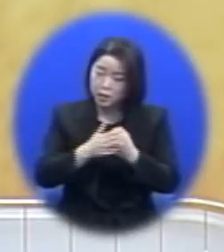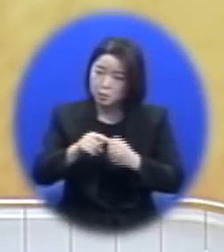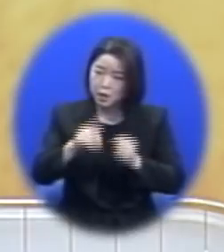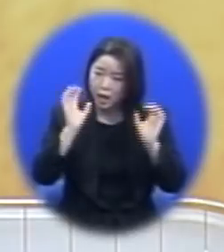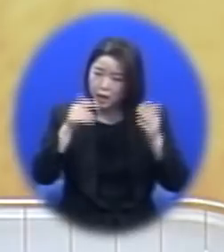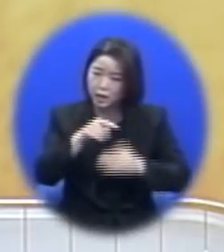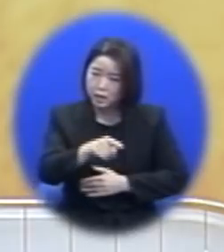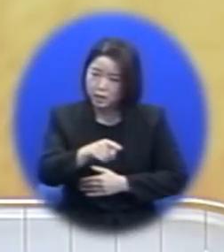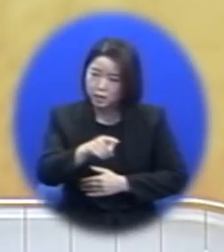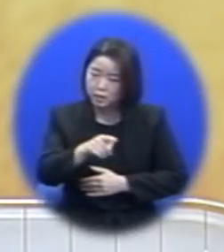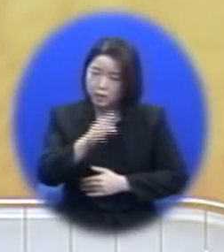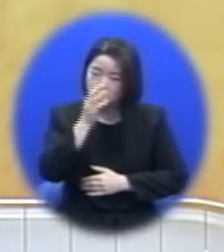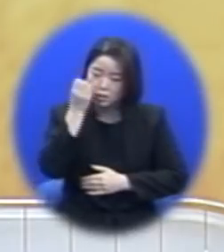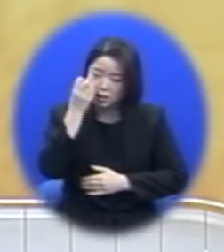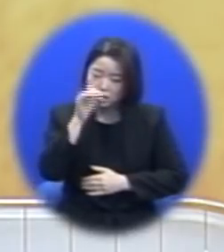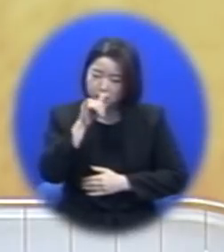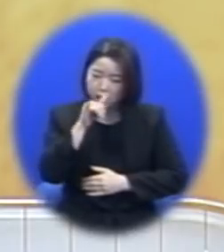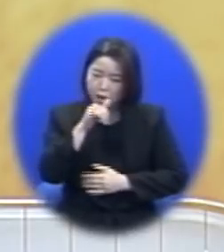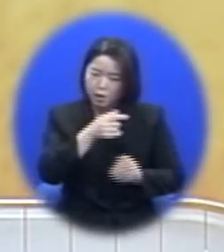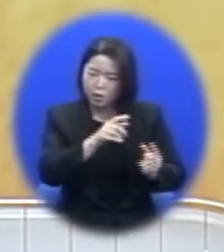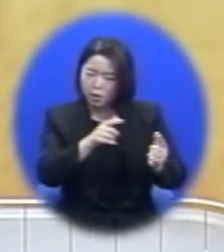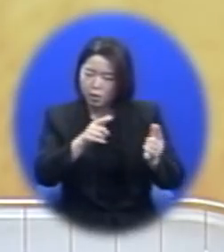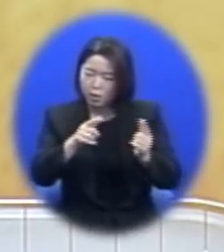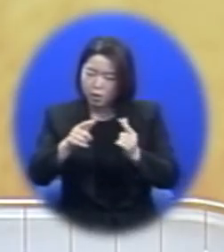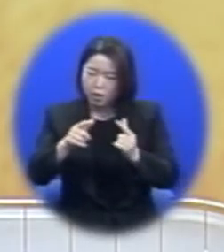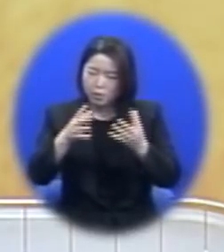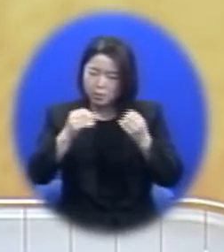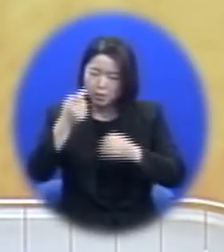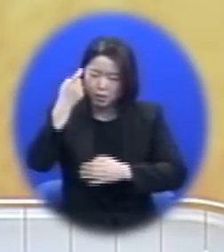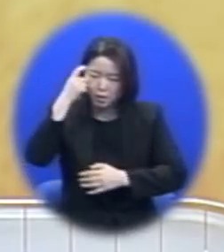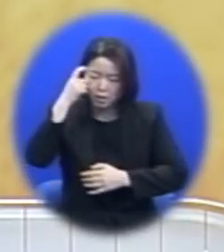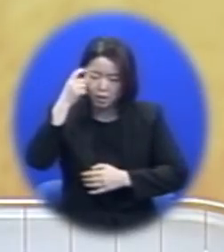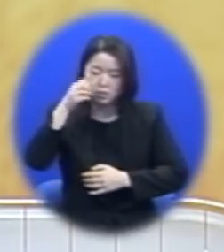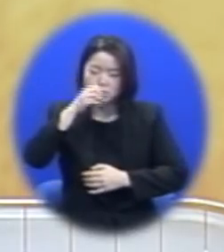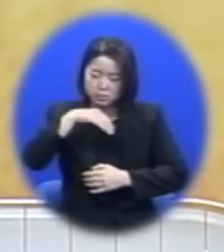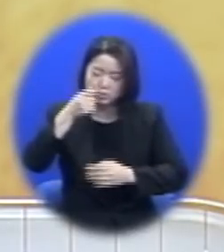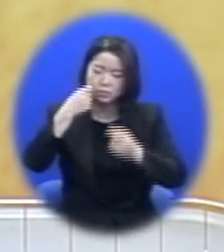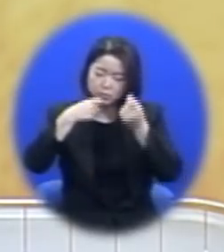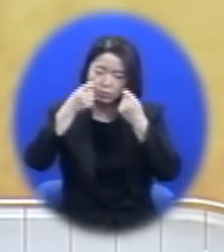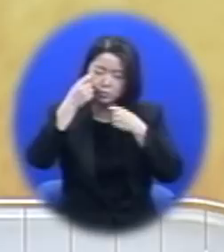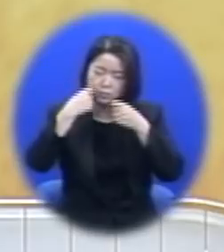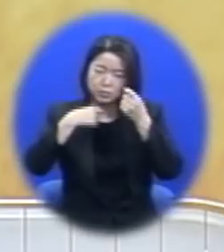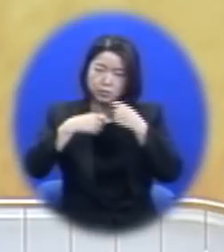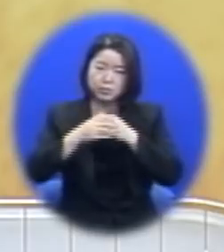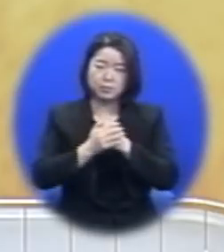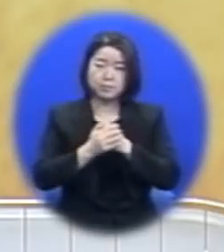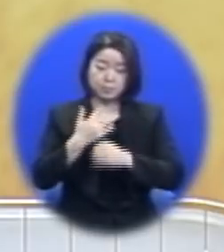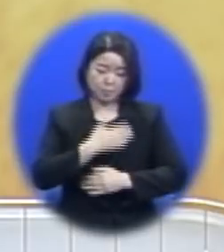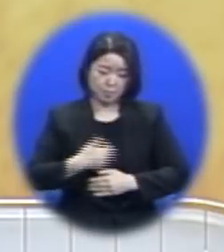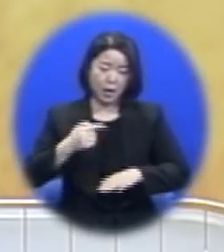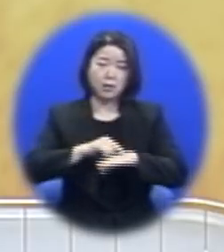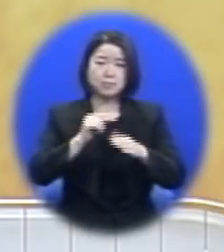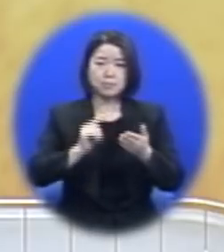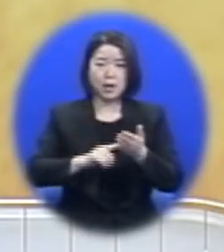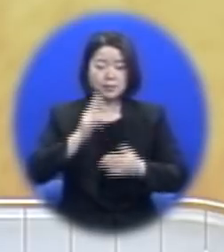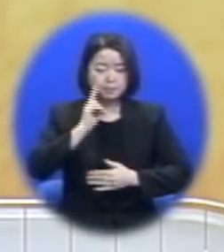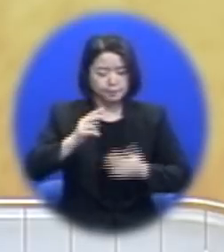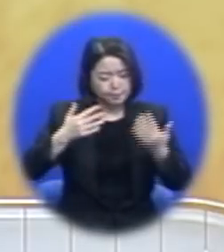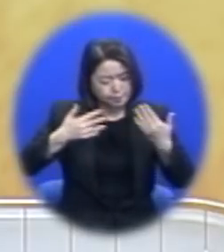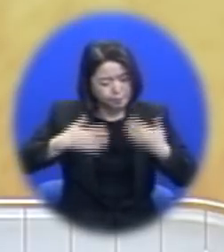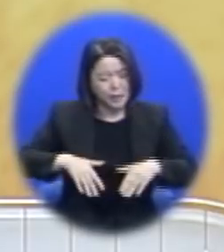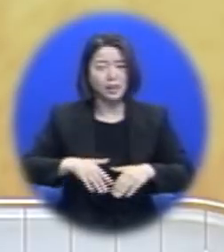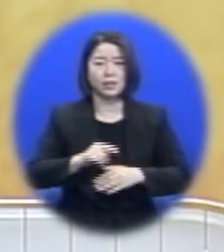된 건가? 수많은 생각을 하며 그냥 울었습니다. 몸도 마음도 너무 지쳐 있었던